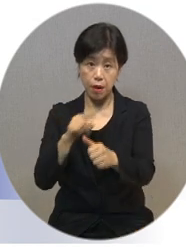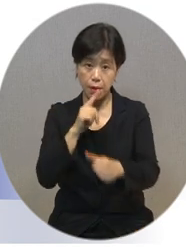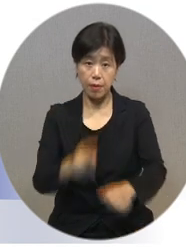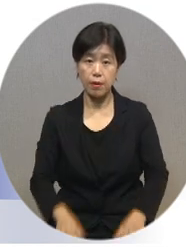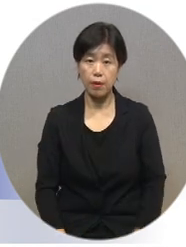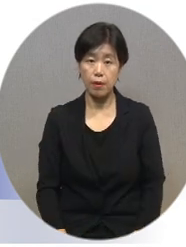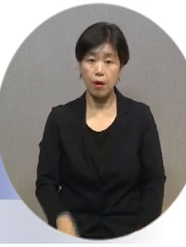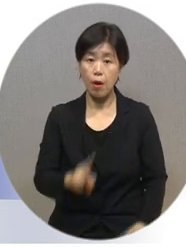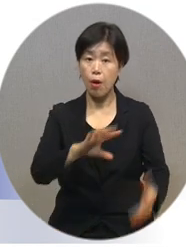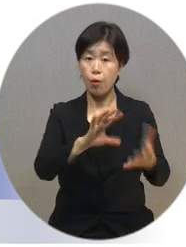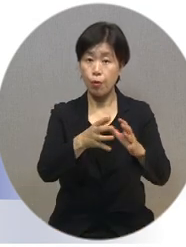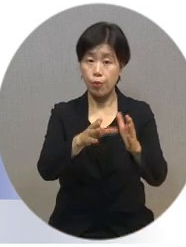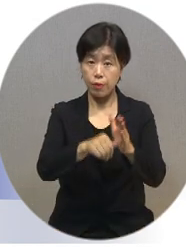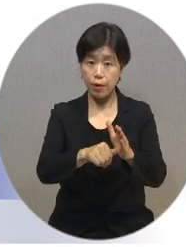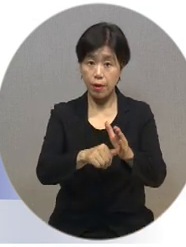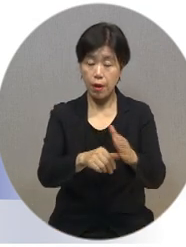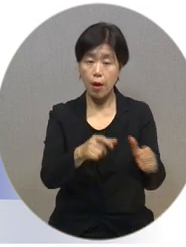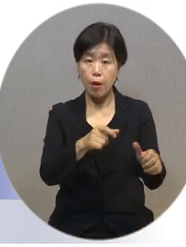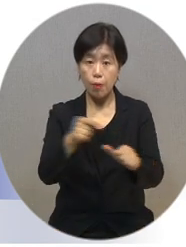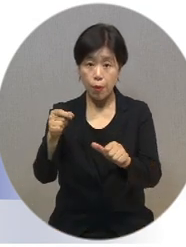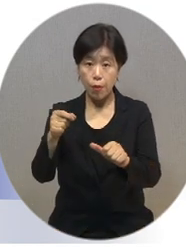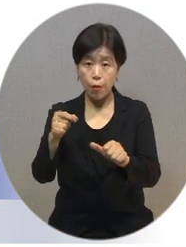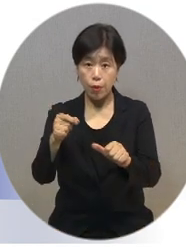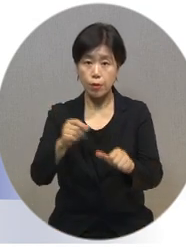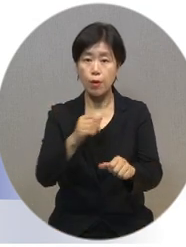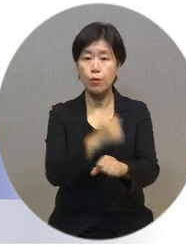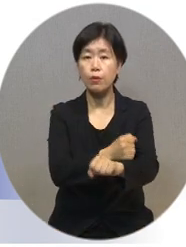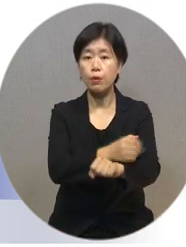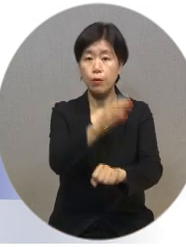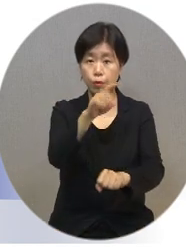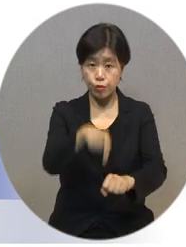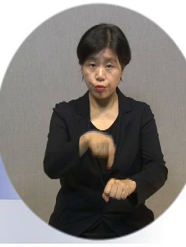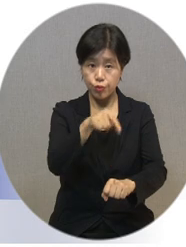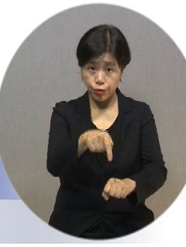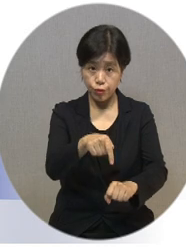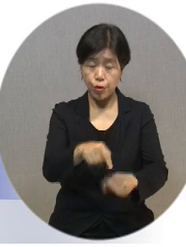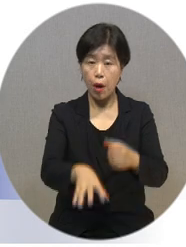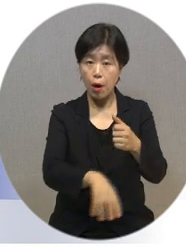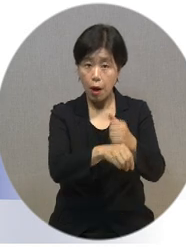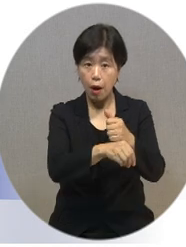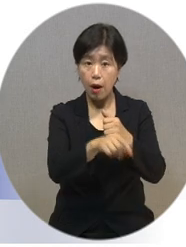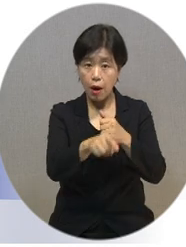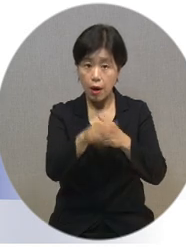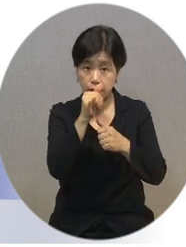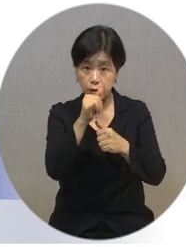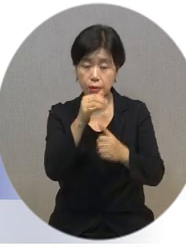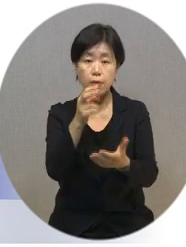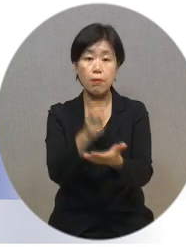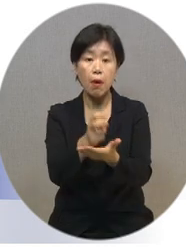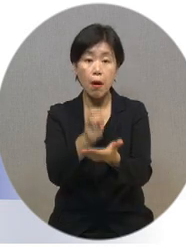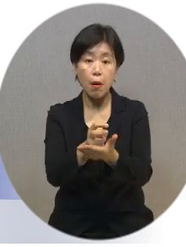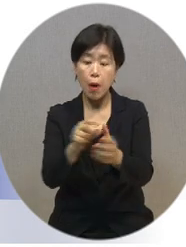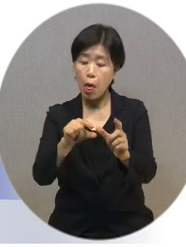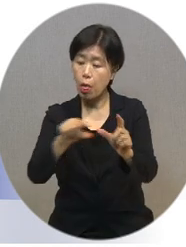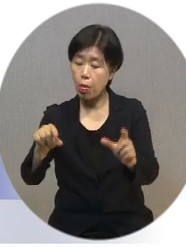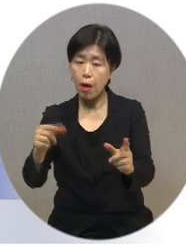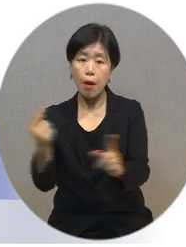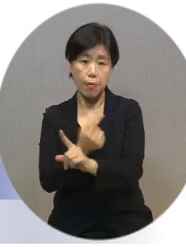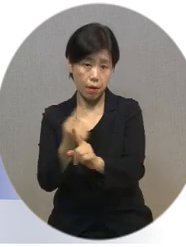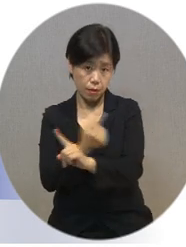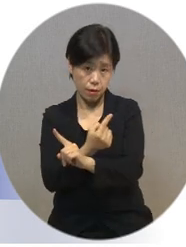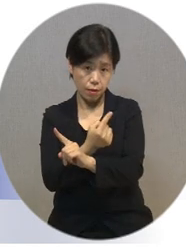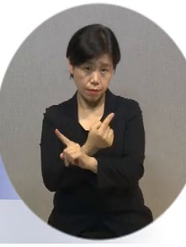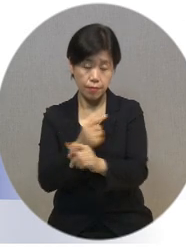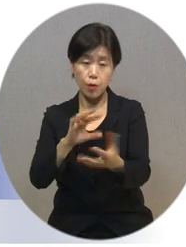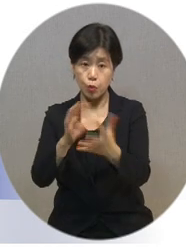국무회의에서 고용노동부 소관 법령인 장애인 고용촉진 및 직업 재활법 일부 개정안을 심히